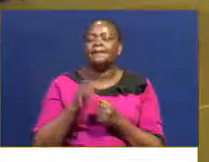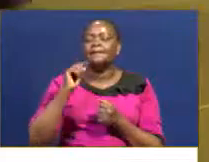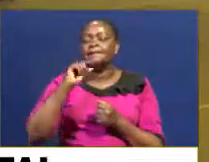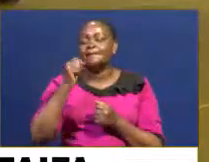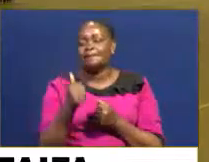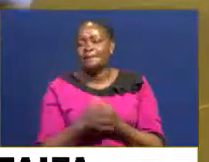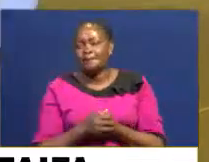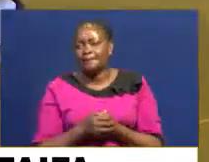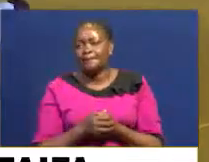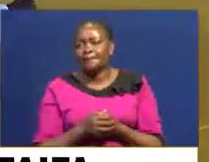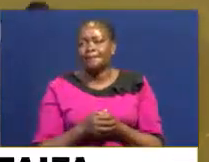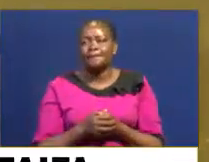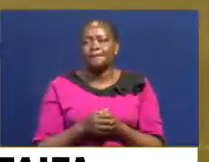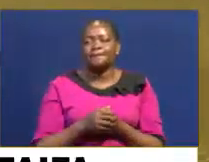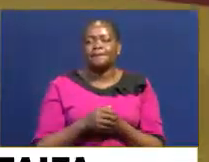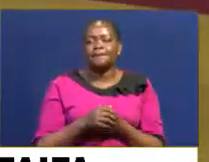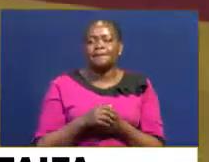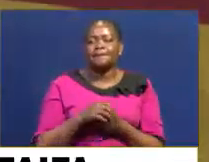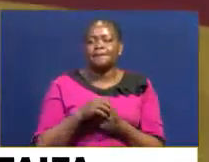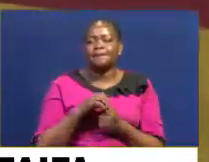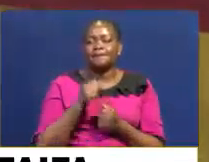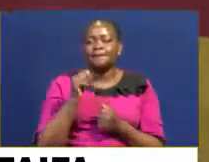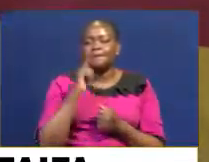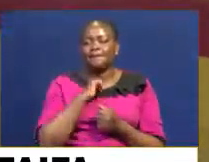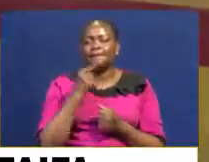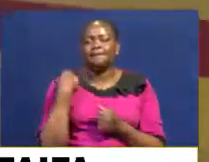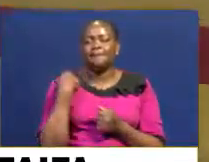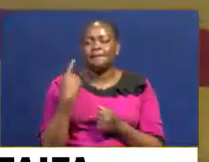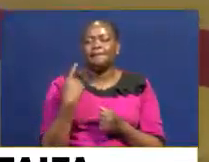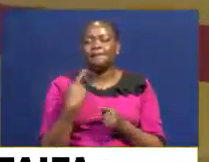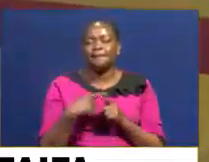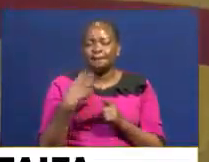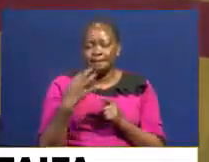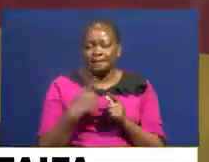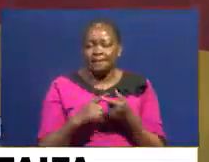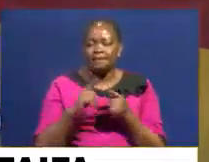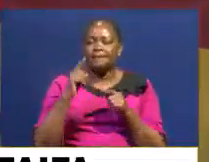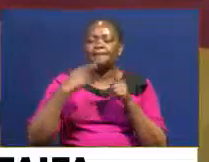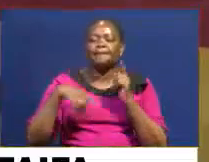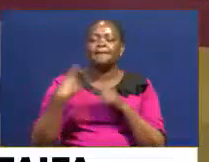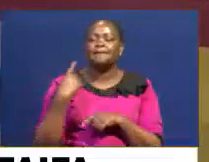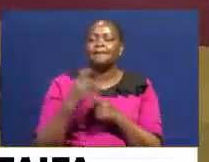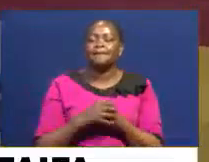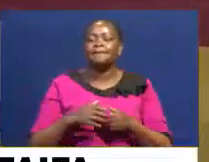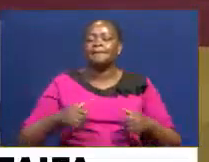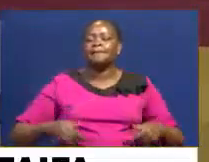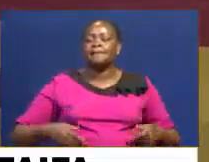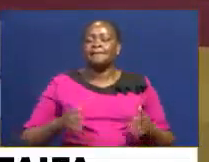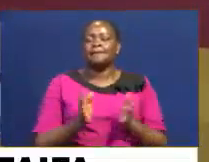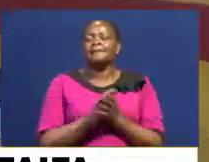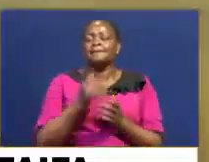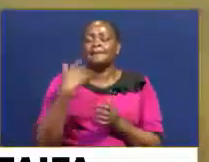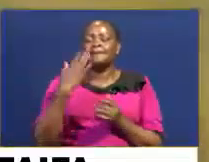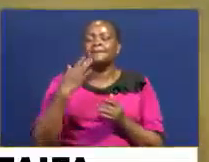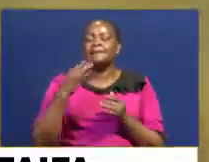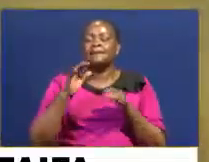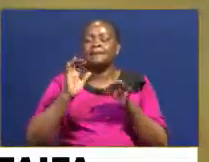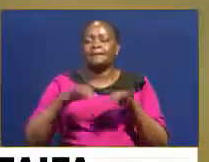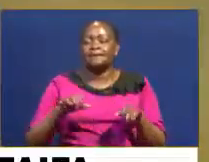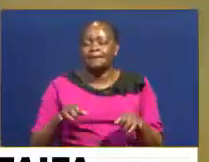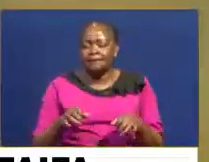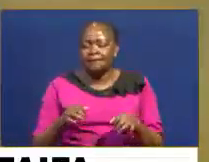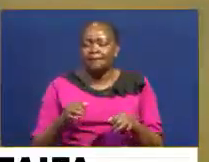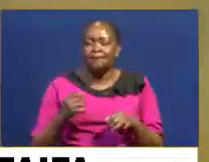North waliokamilisha nafasi za kwanza 3. Timu ya judo ya Malindi ilishinda kitengo cha chipukizi huku Green Garden, Kajiado Stars na